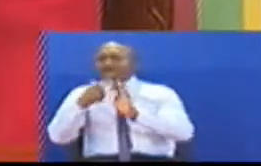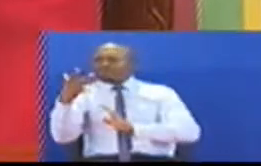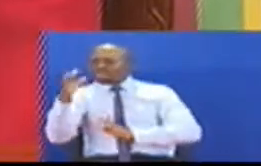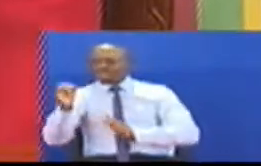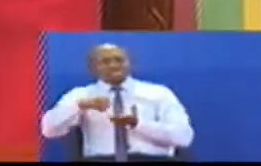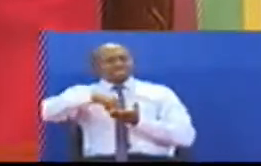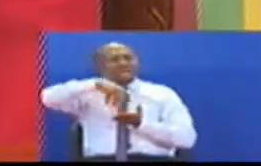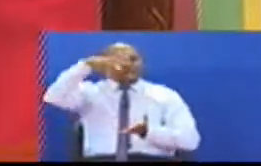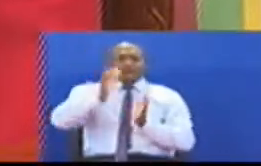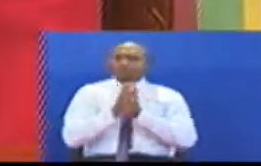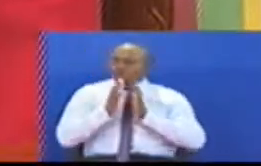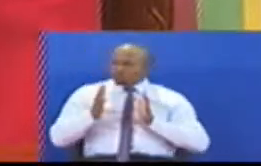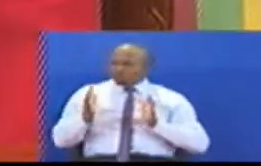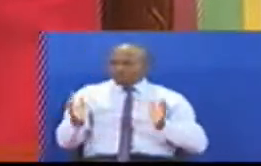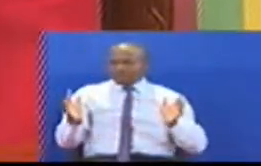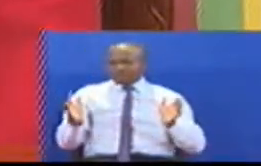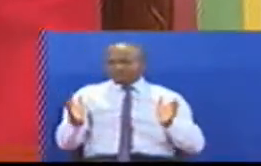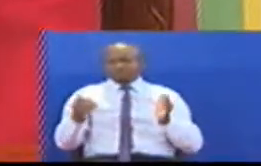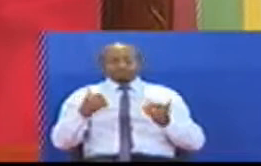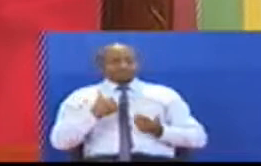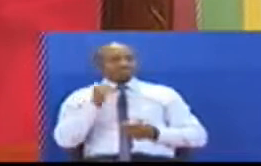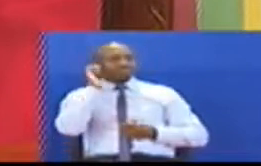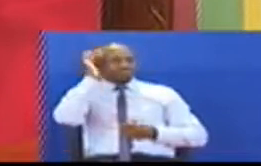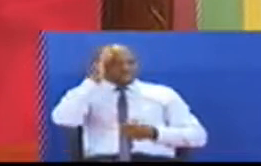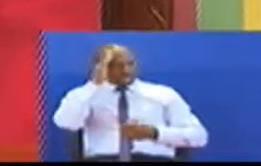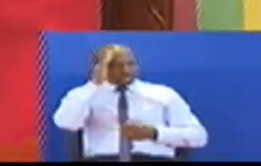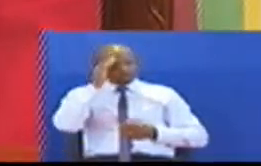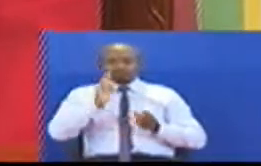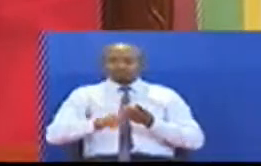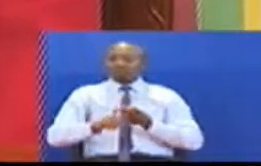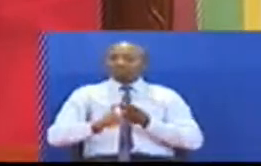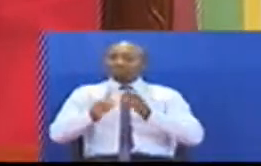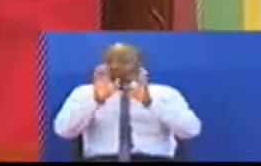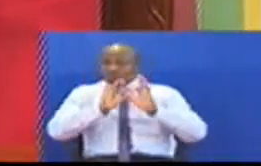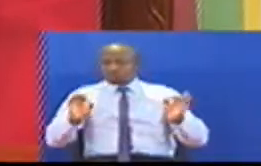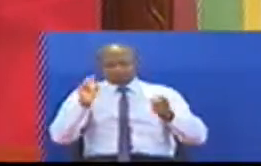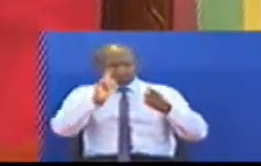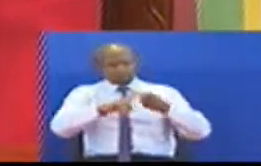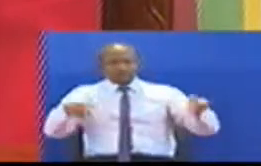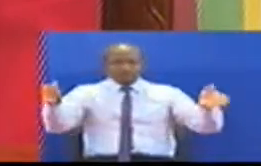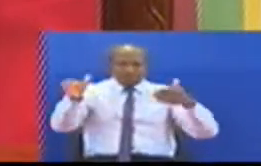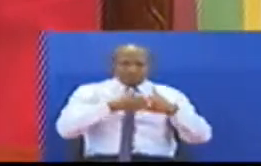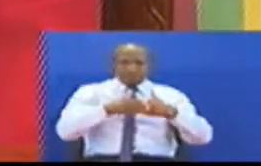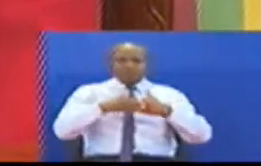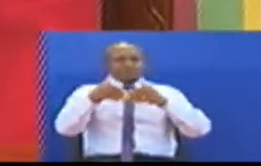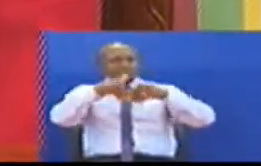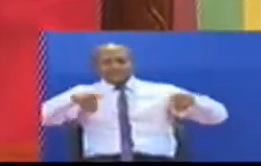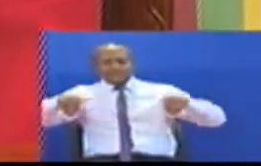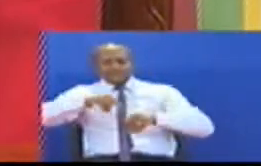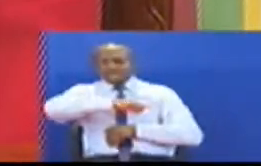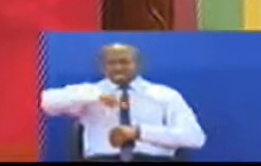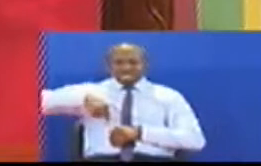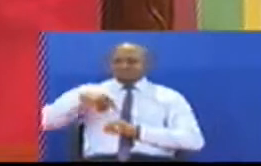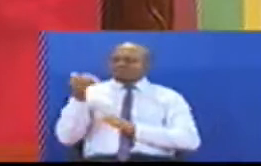watu. Mheshimiwa Spika, ninafikiri tuna haja kwanza ya kufunga mipaka, kwa sababu sisi sio kijiji na wala